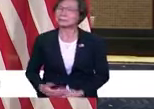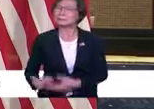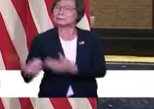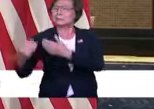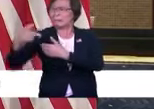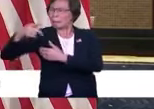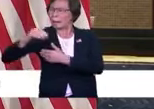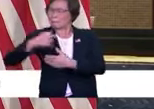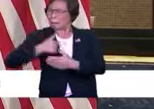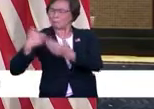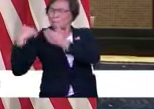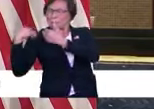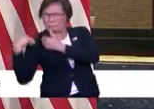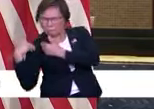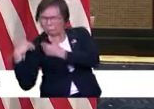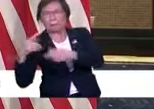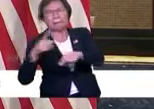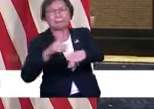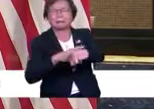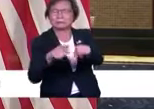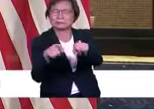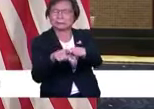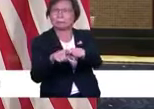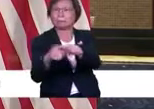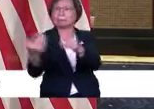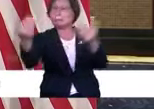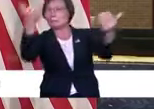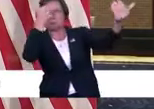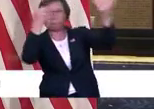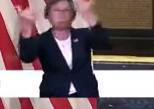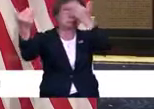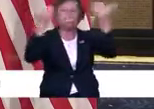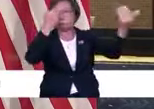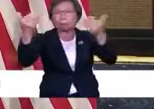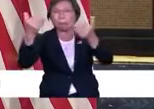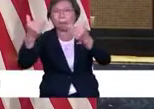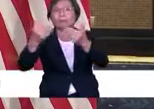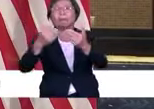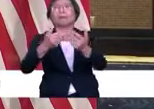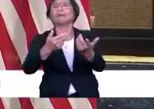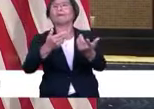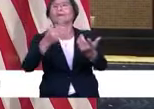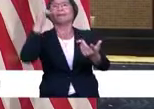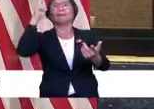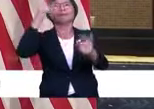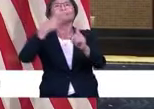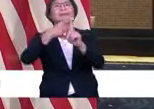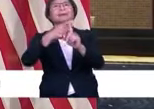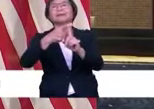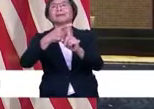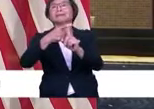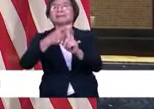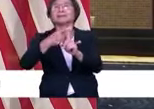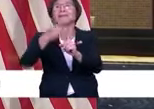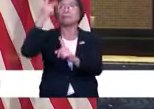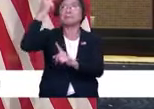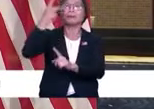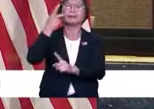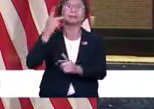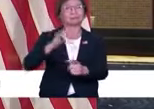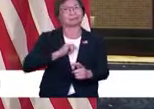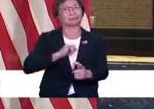Hai dan farmasi yang sama saya terus digugat dari segi politik Hai saya boleh mengambil